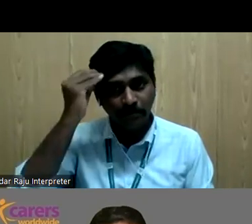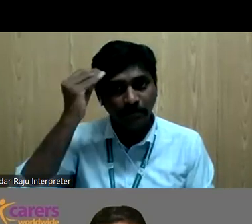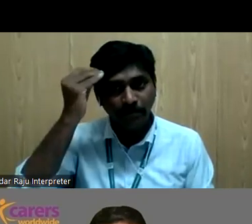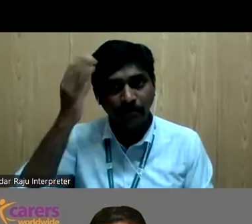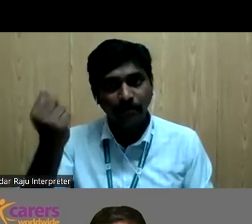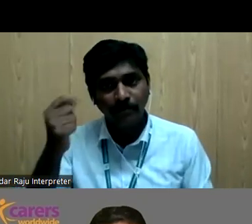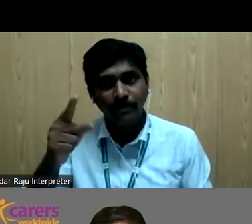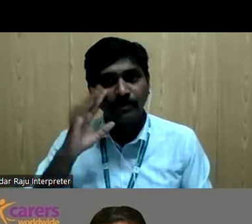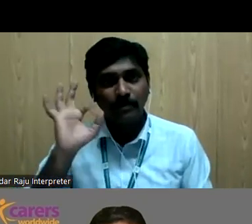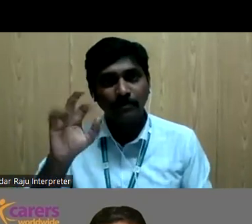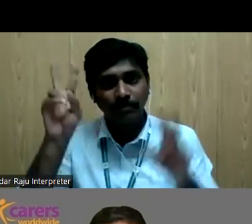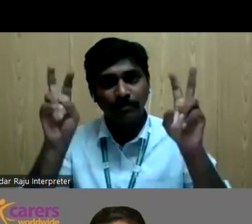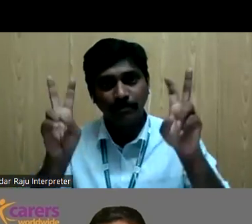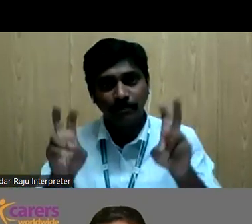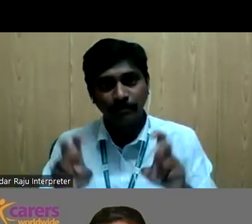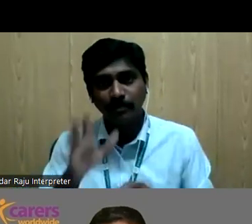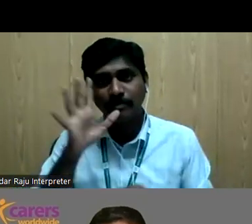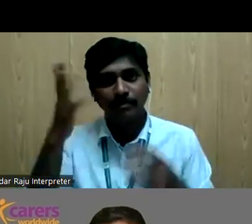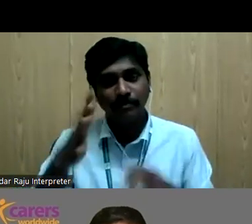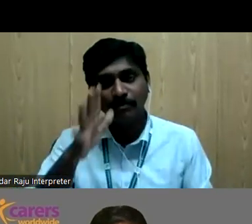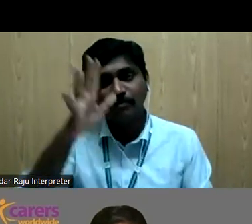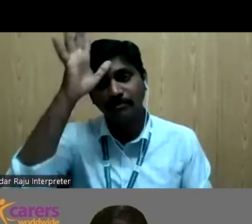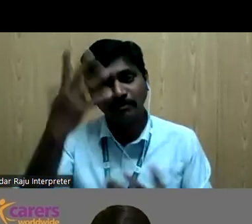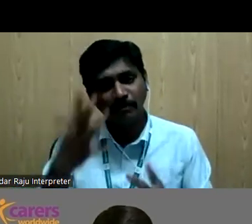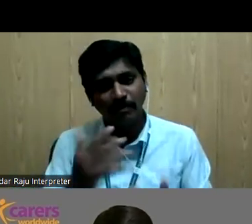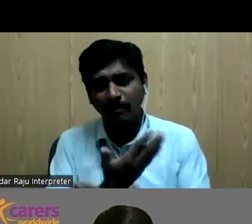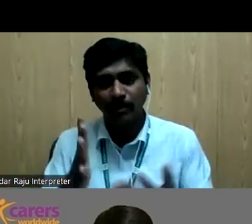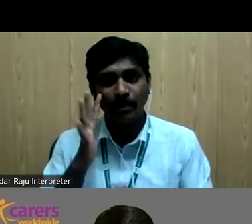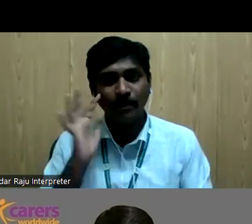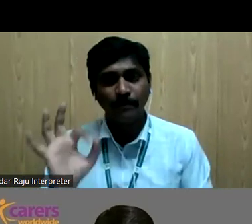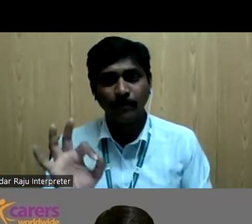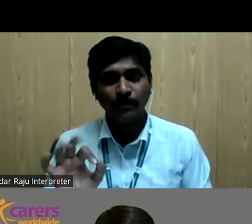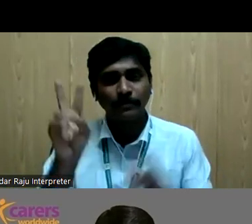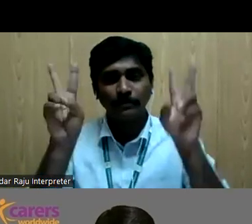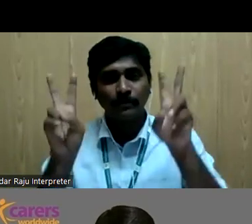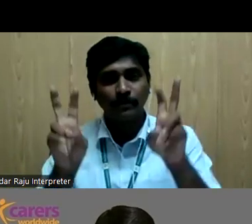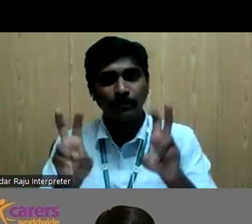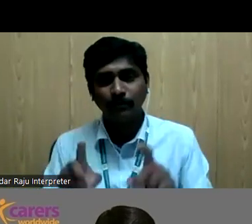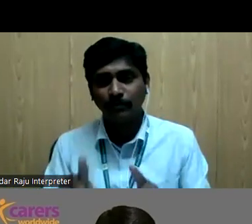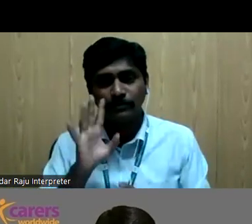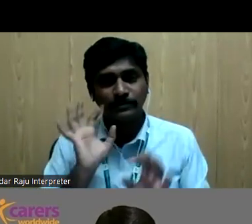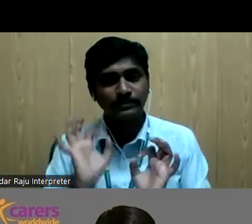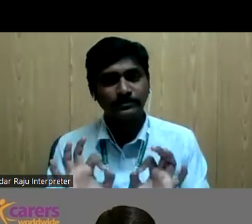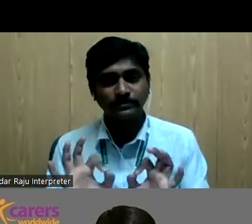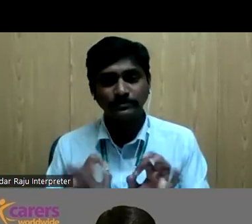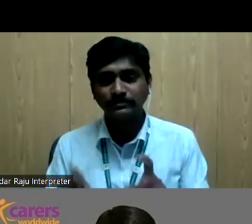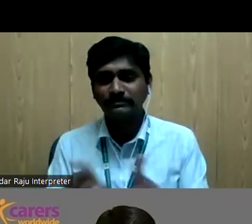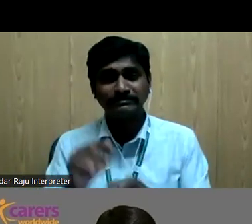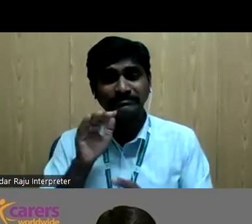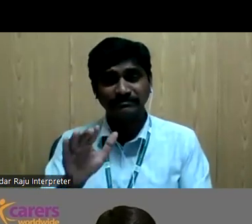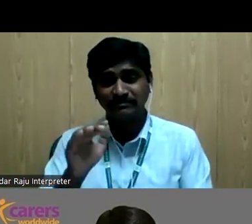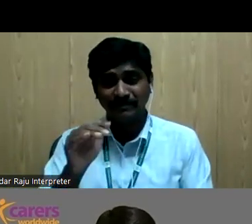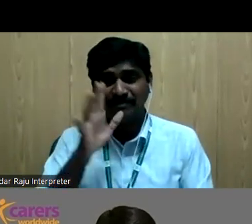वेरी इंपॉर्टेंट टॉपिक फॉर एनी पेरेंट, एनी फैमिली मेंबर. एंड मेनी पेरेंट्स हैव स्लीपलेस नाइट्स विद द